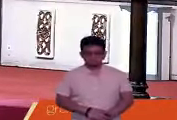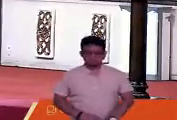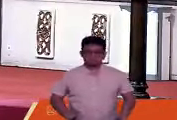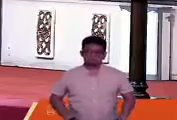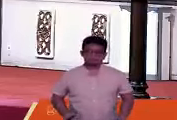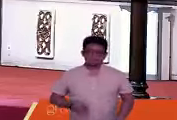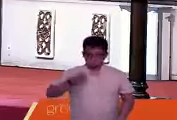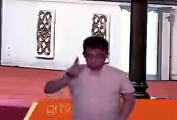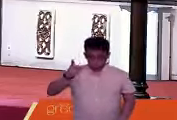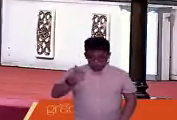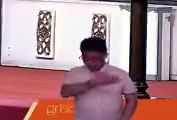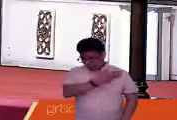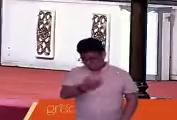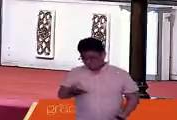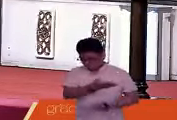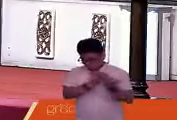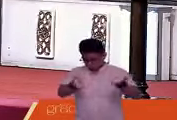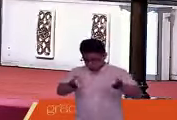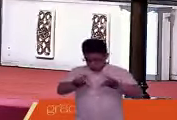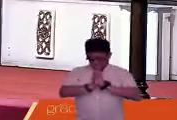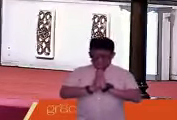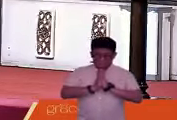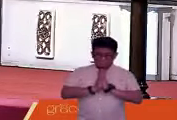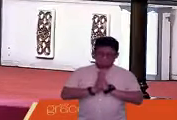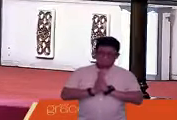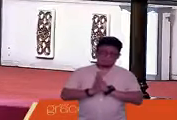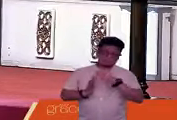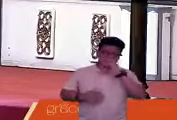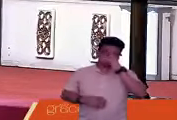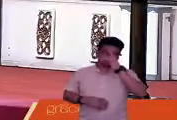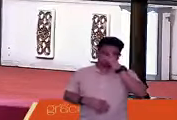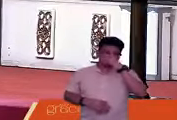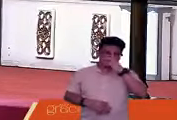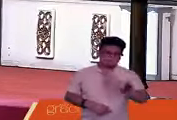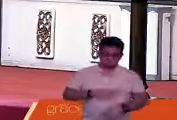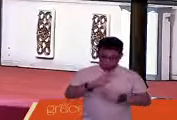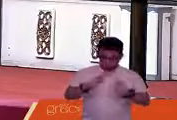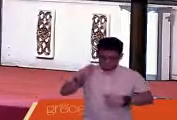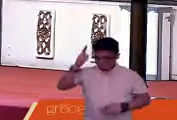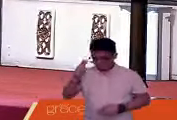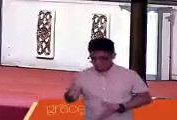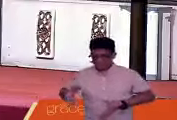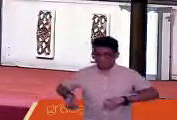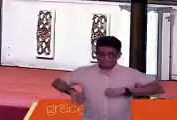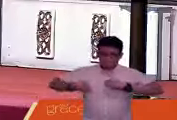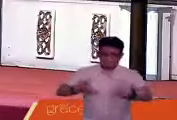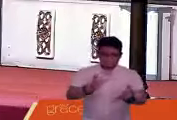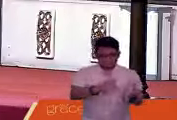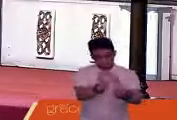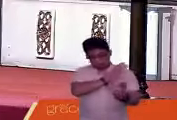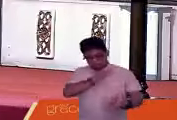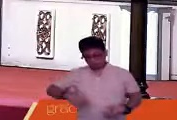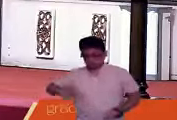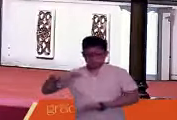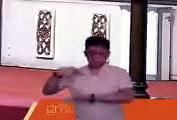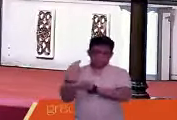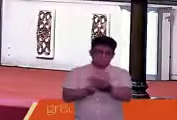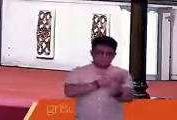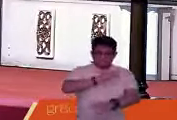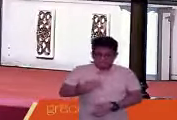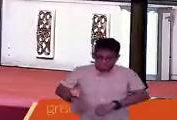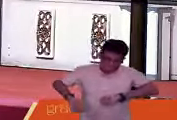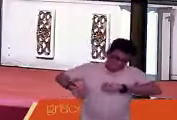ask. Mao na nga, ako ning giklaim sa Ginoo. When God give Jesus to us, then